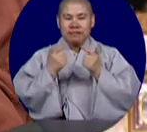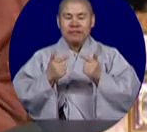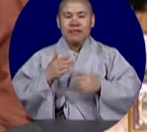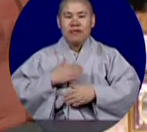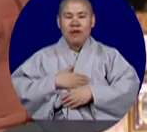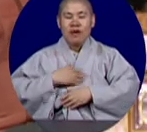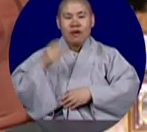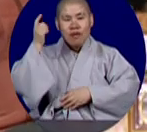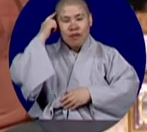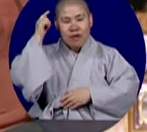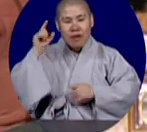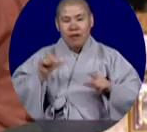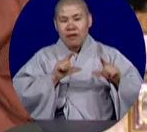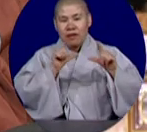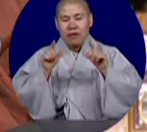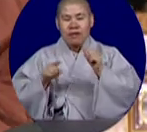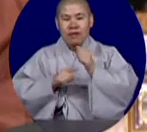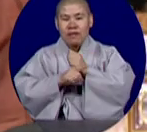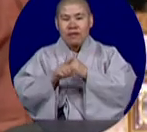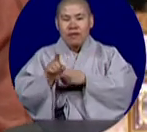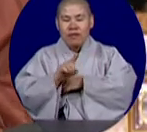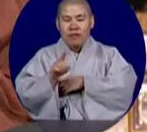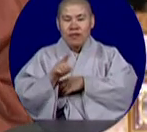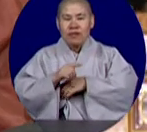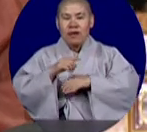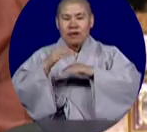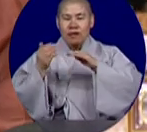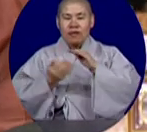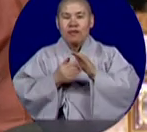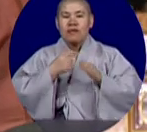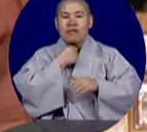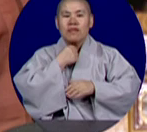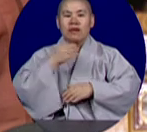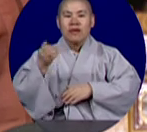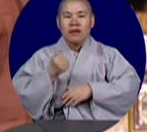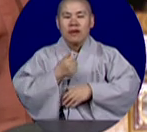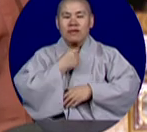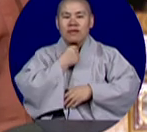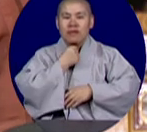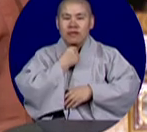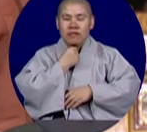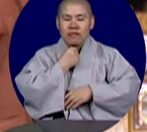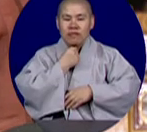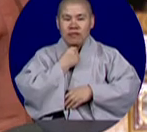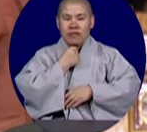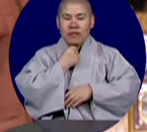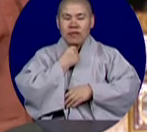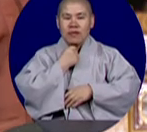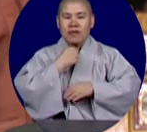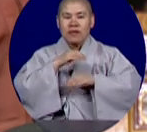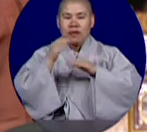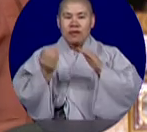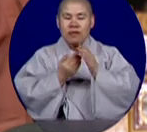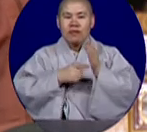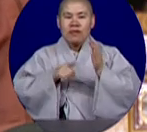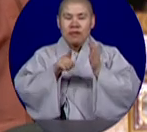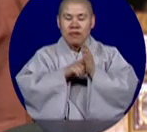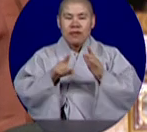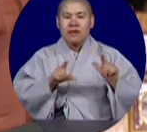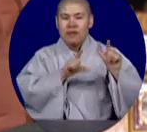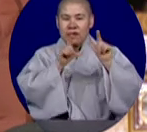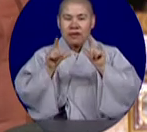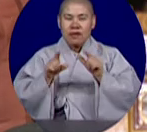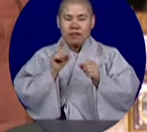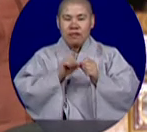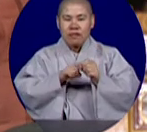내가 왜 사는가? 내가 이루고 싶은 거, 내가 가지고 싶은 거, 그걸 위해서 사는 거예요. 그러다 보면 몸은 점점 늙어가고 죽어가는 거예요.